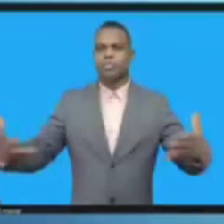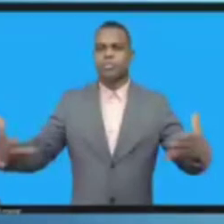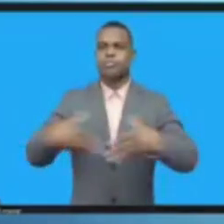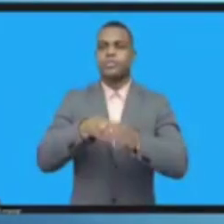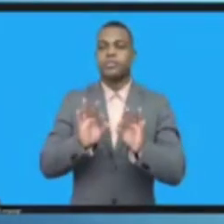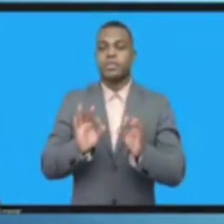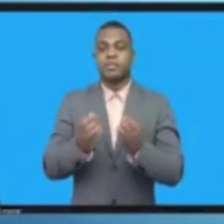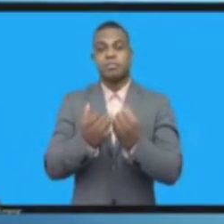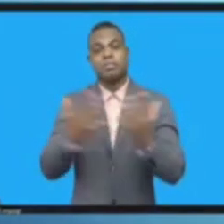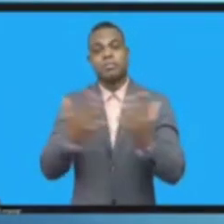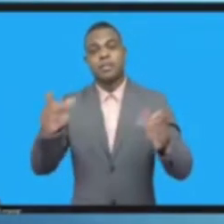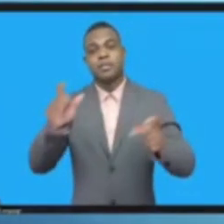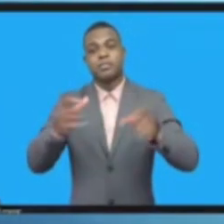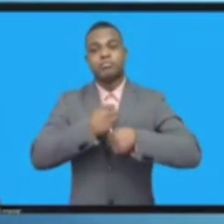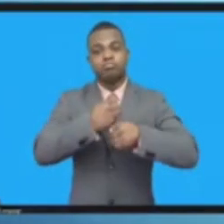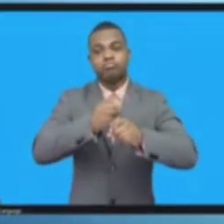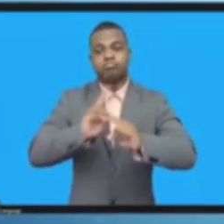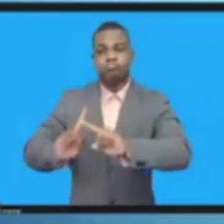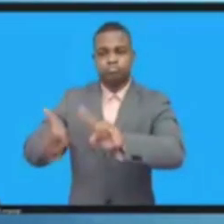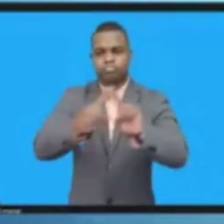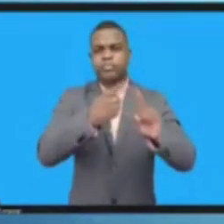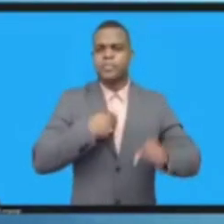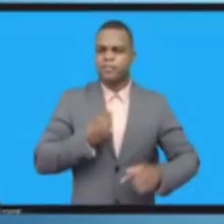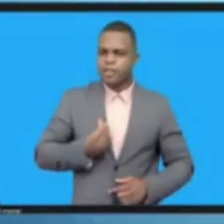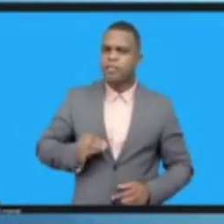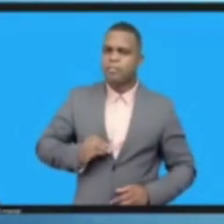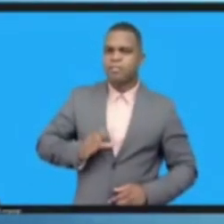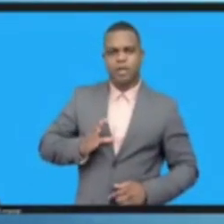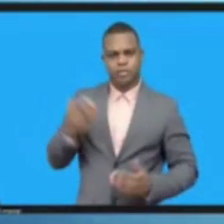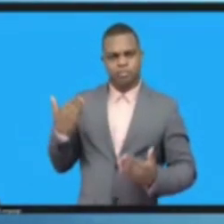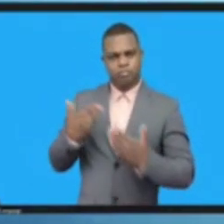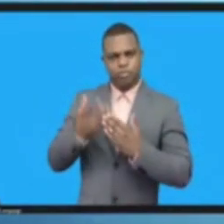pour atteindre, pour relever les défis qui se posent.